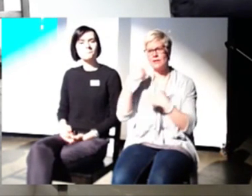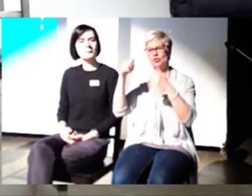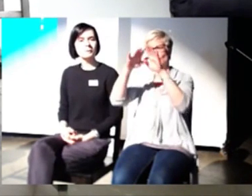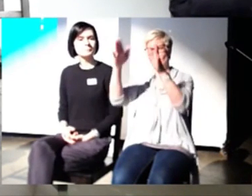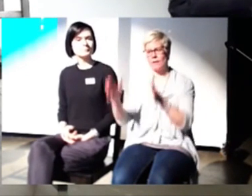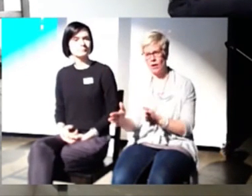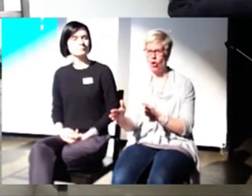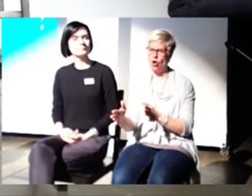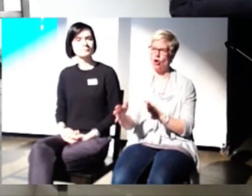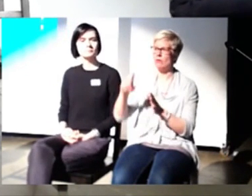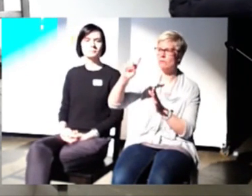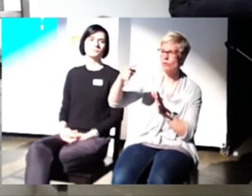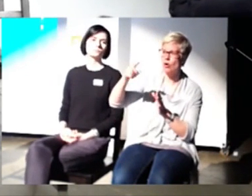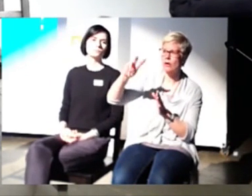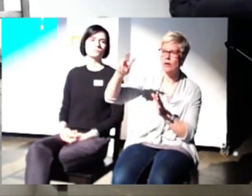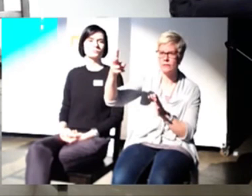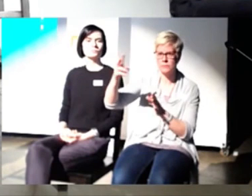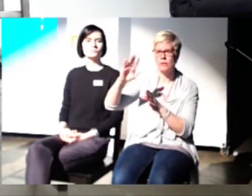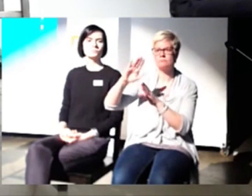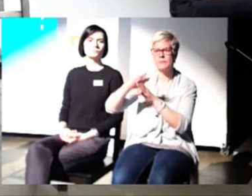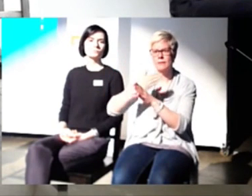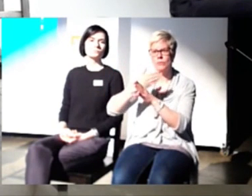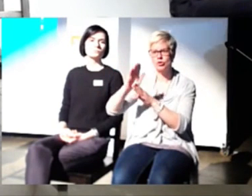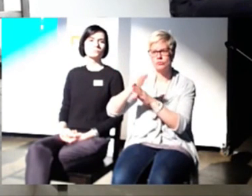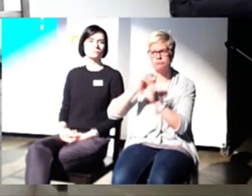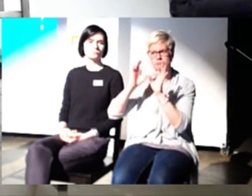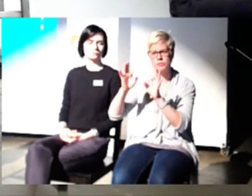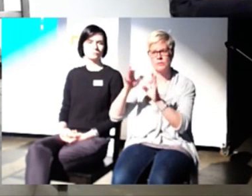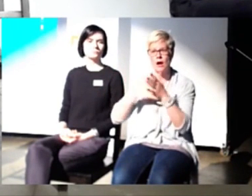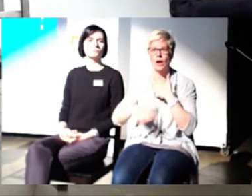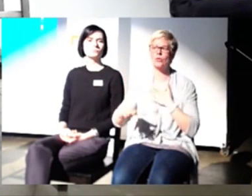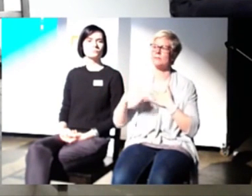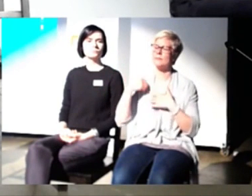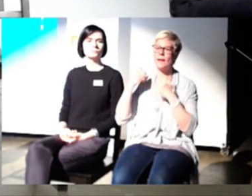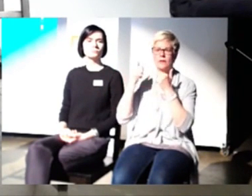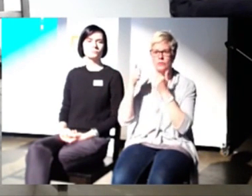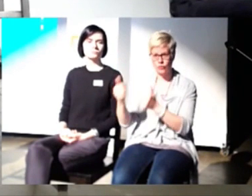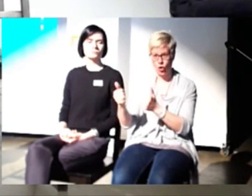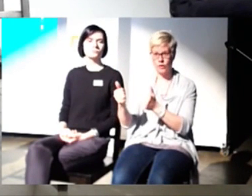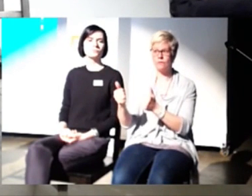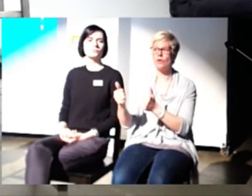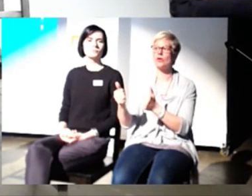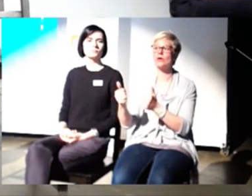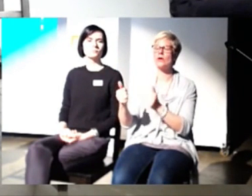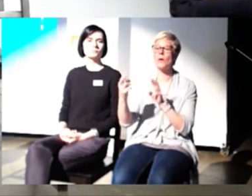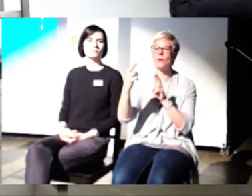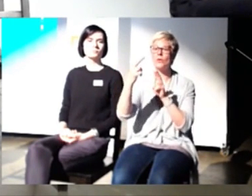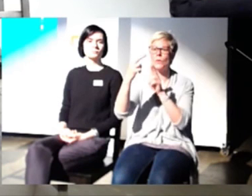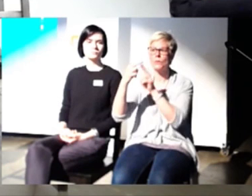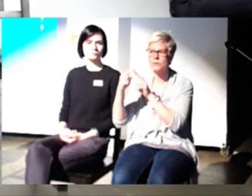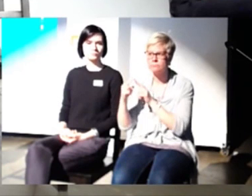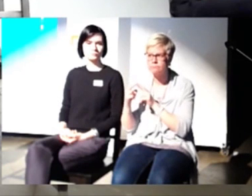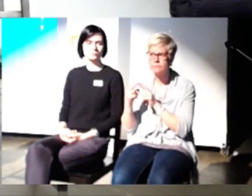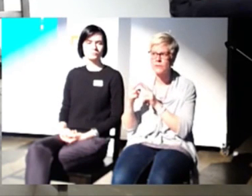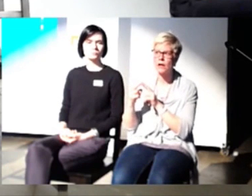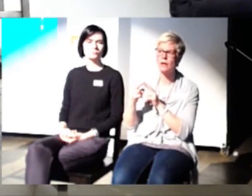mahdollisesti 1-2 sisällä remontoida. Ja toivon kovasti yhteydenottoja tai ajatusten